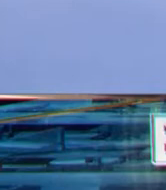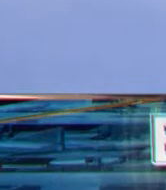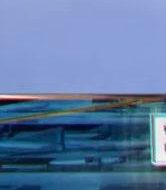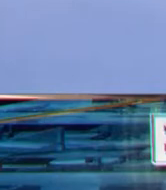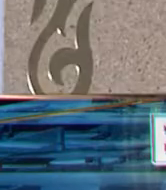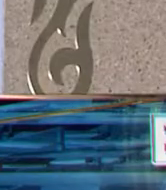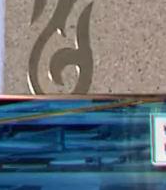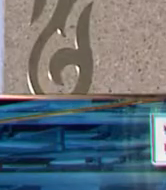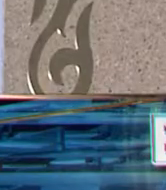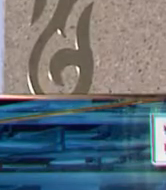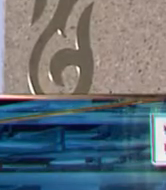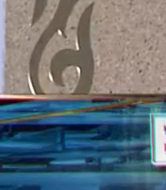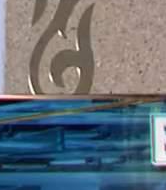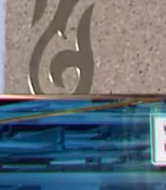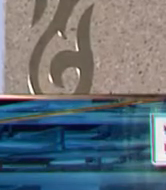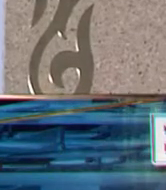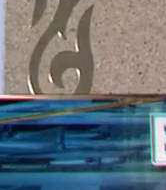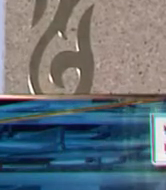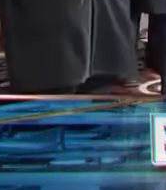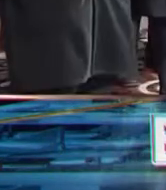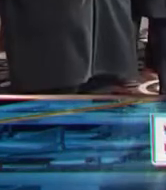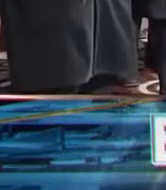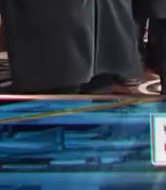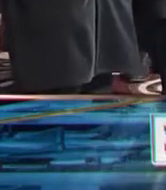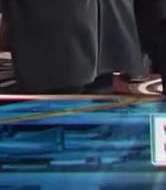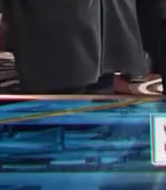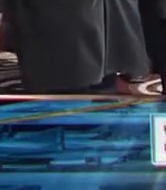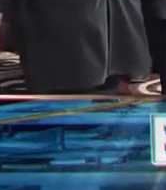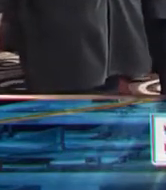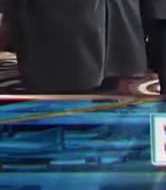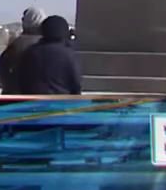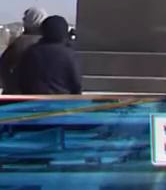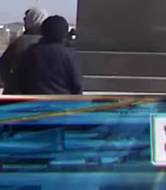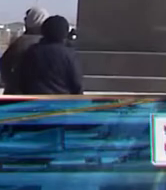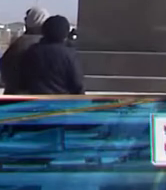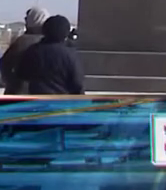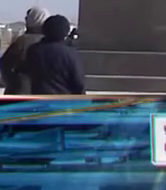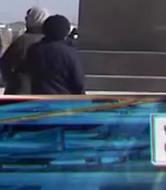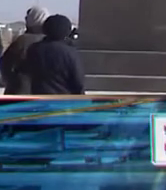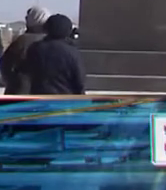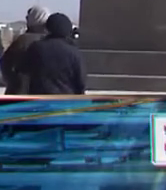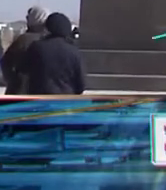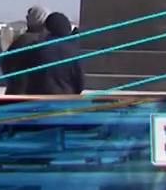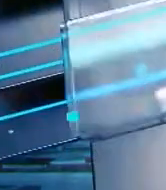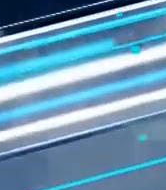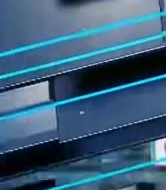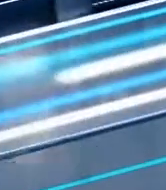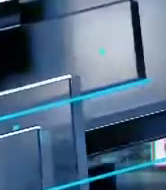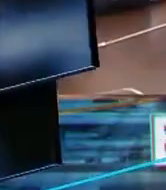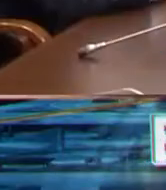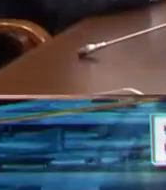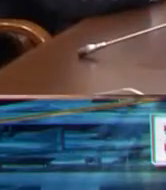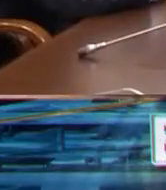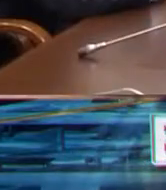Еліне ес, дұшпанға сес. Бүгін ел қорғаған Матай Бөрібай батырдың алып ескерткіші ашылды.